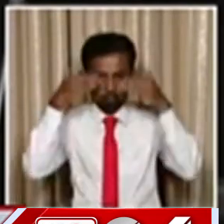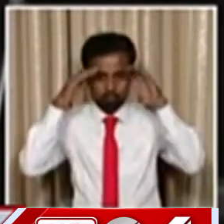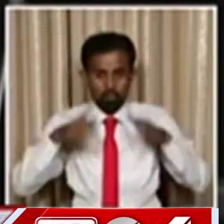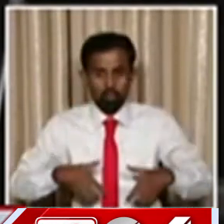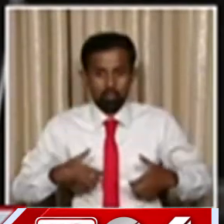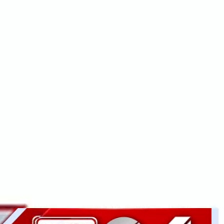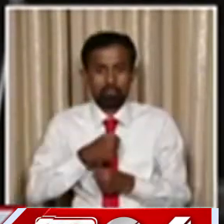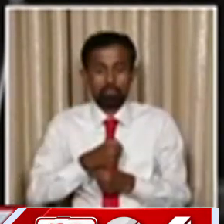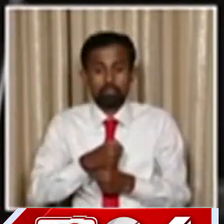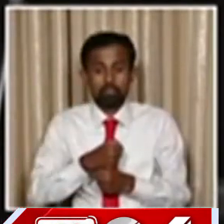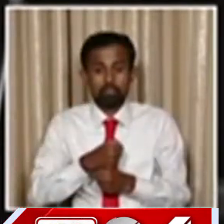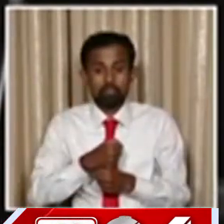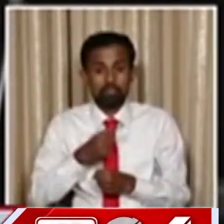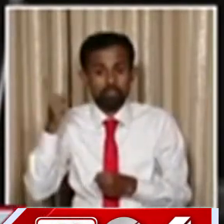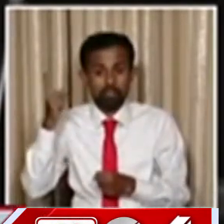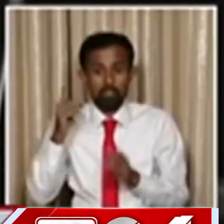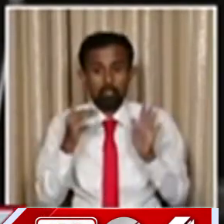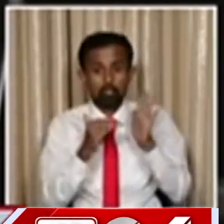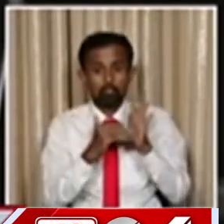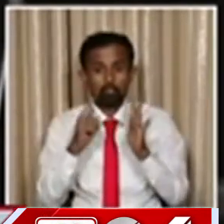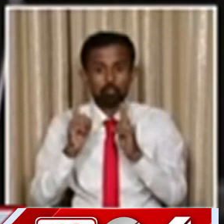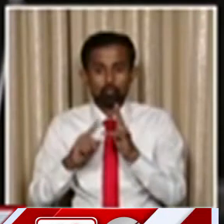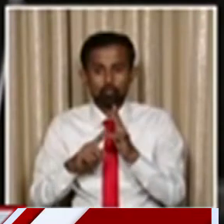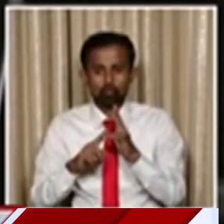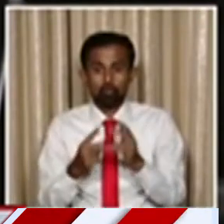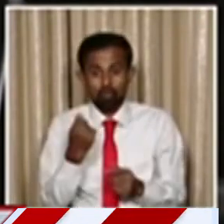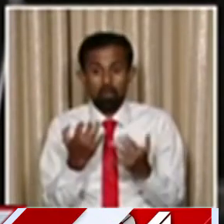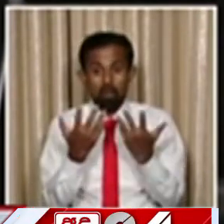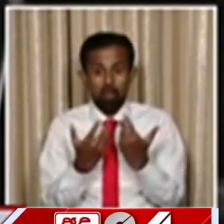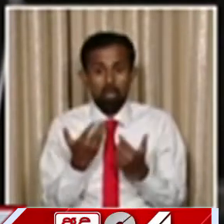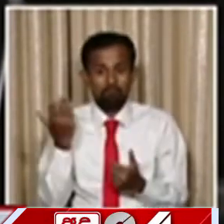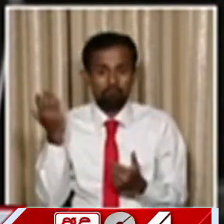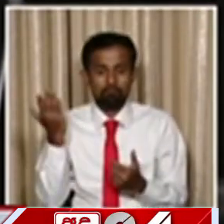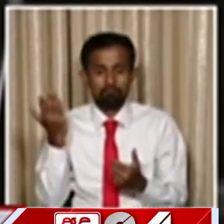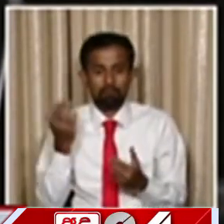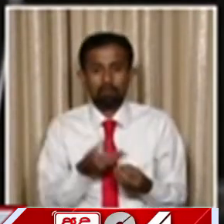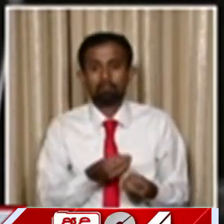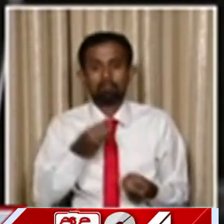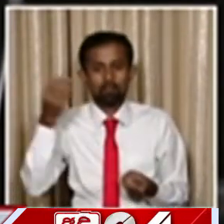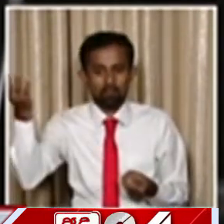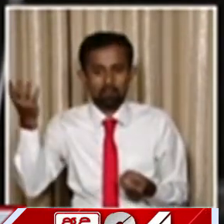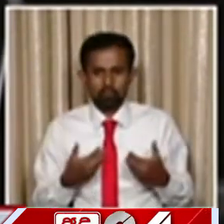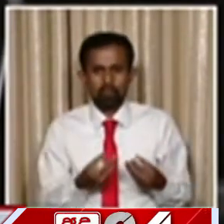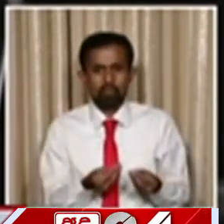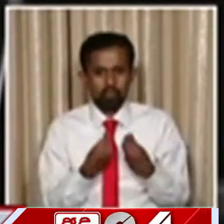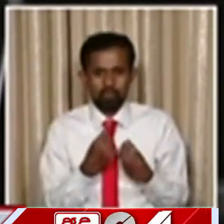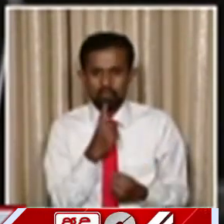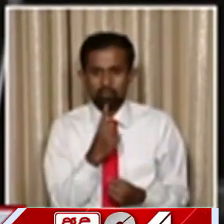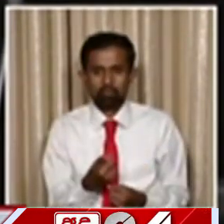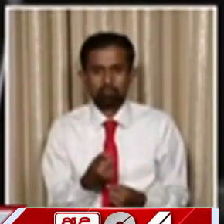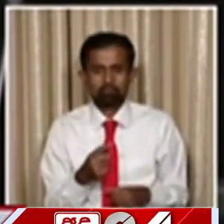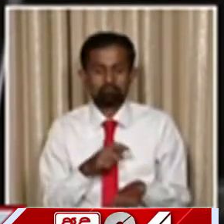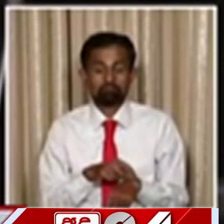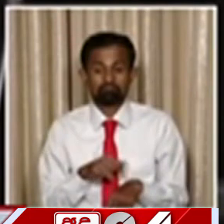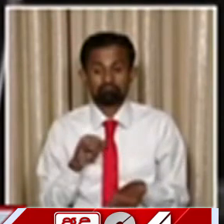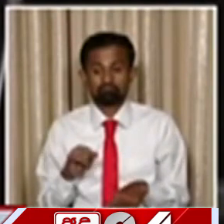චීන රජයේ සත්වෝද්‍යාන පෞද්ගලික සත්වෝද්‍යාන දාස් ගන්නක් තියෙනවා ඒවා සඳහා ලබා දෙන්න කියන ඉල්ලීම ඉදිරිපත් වුණා. අවාසනාවට